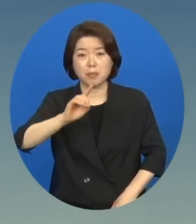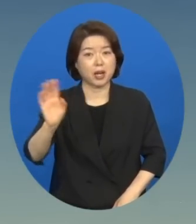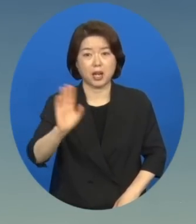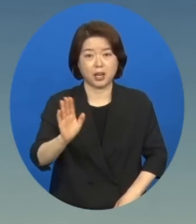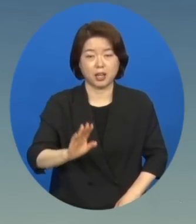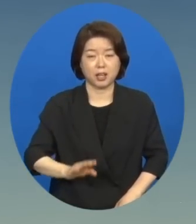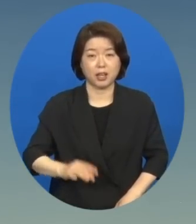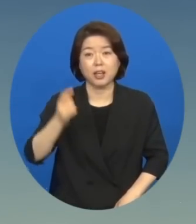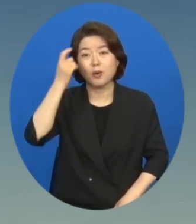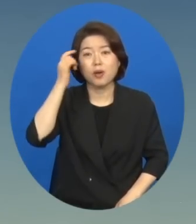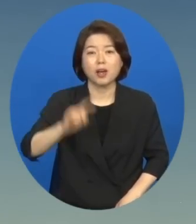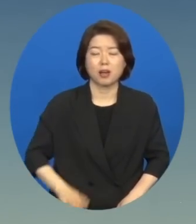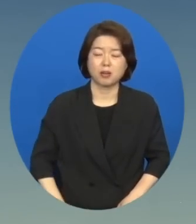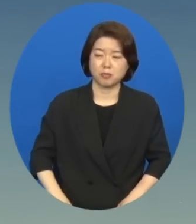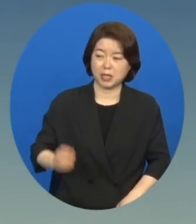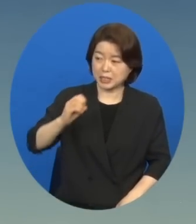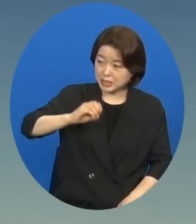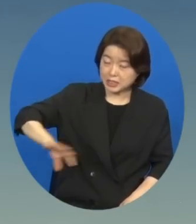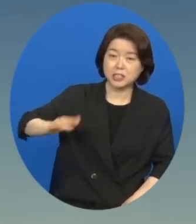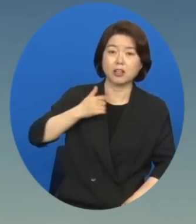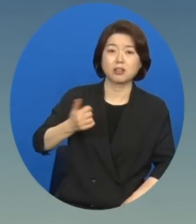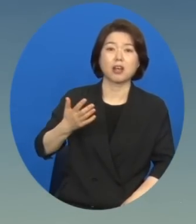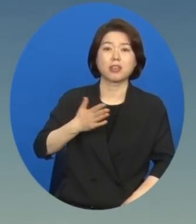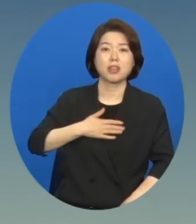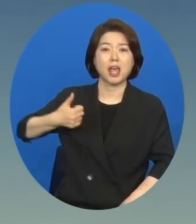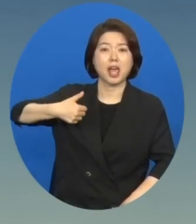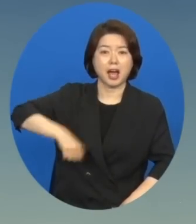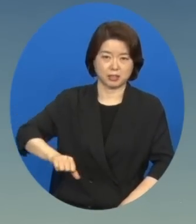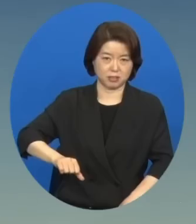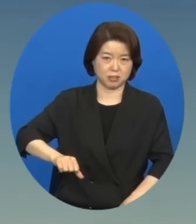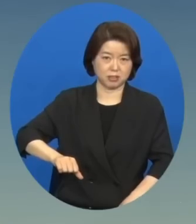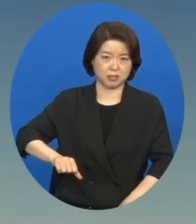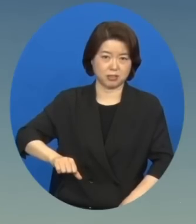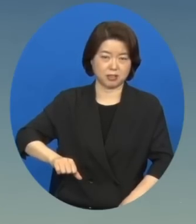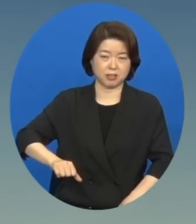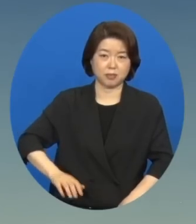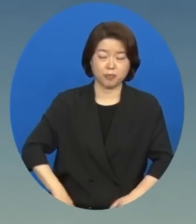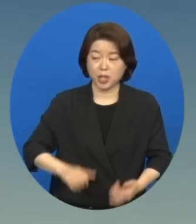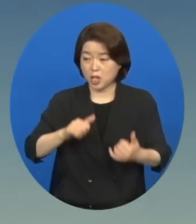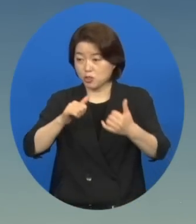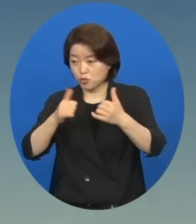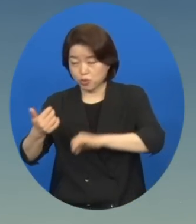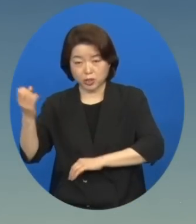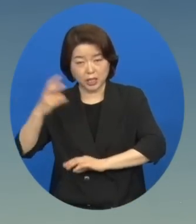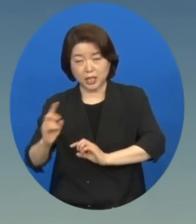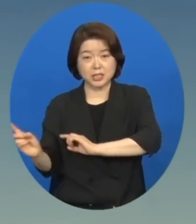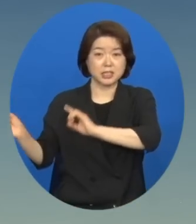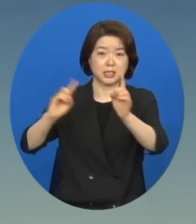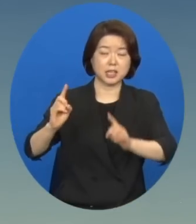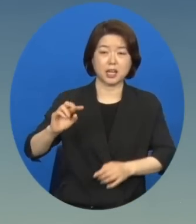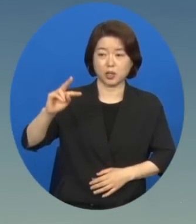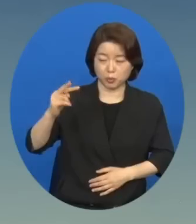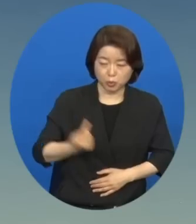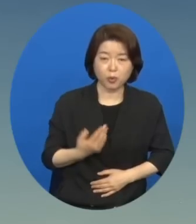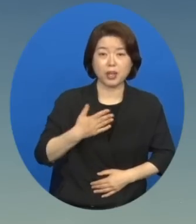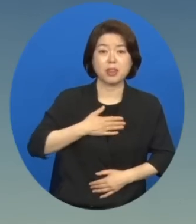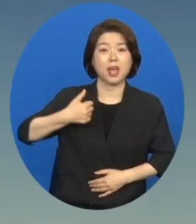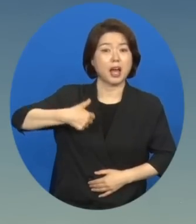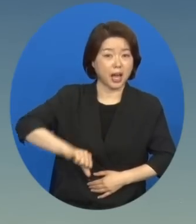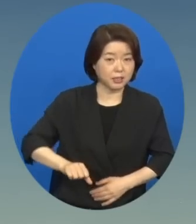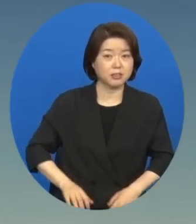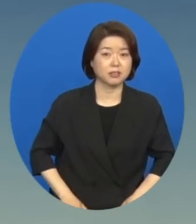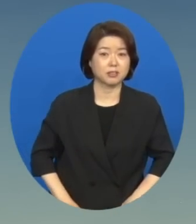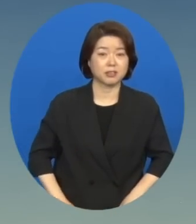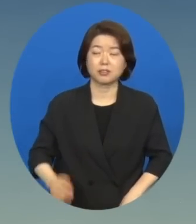얘기하냐? 잃어버렸던 내 아들, 죽었다가 살아 돌아온 내 아들,